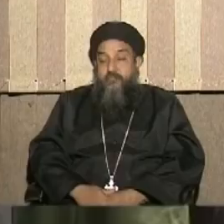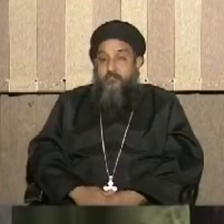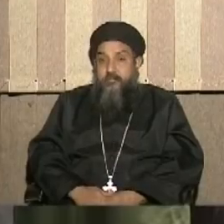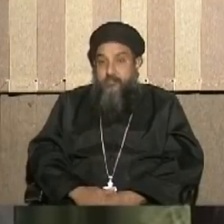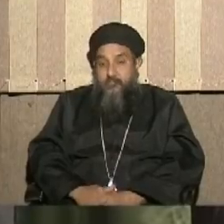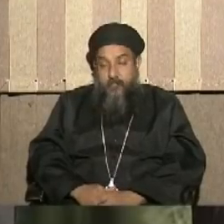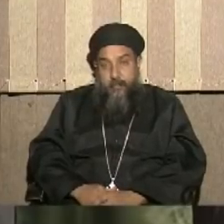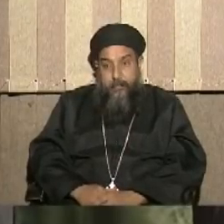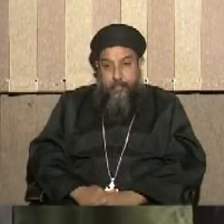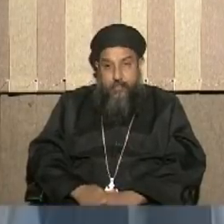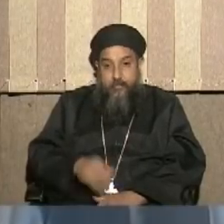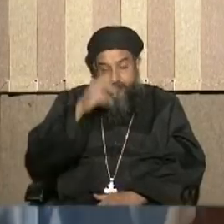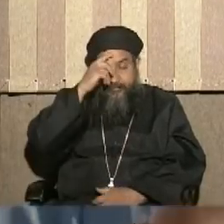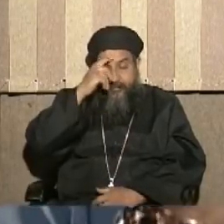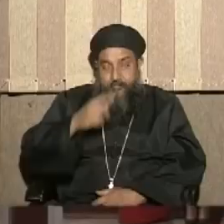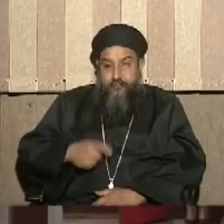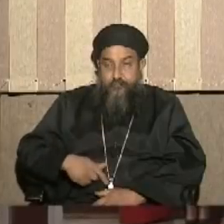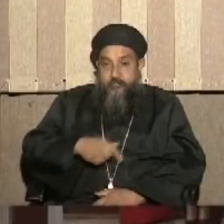هللويا. هللويا.